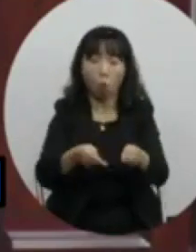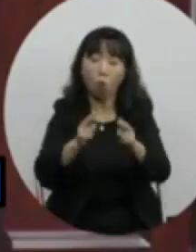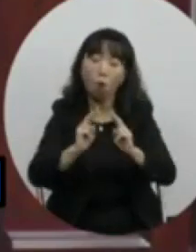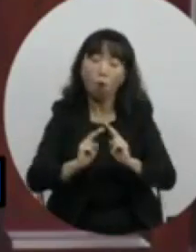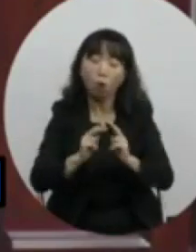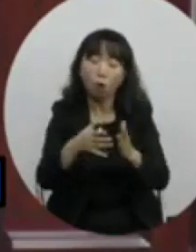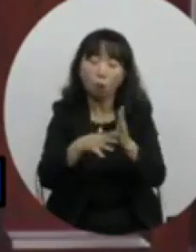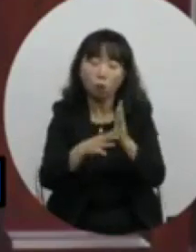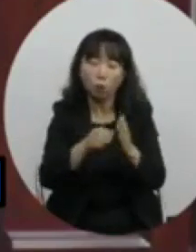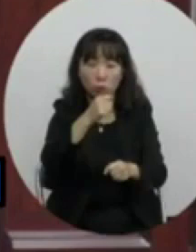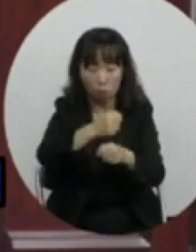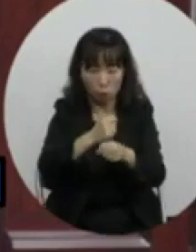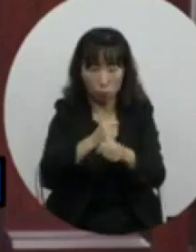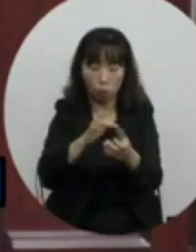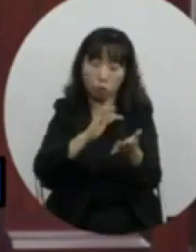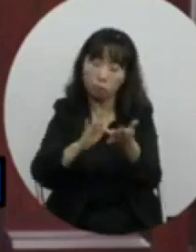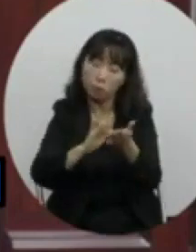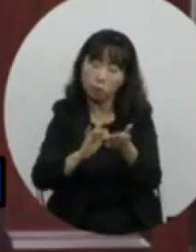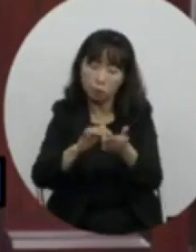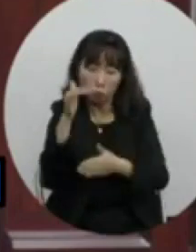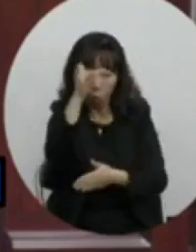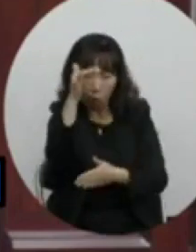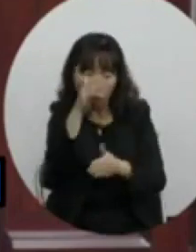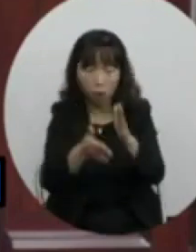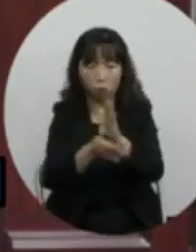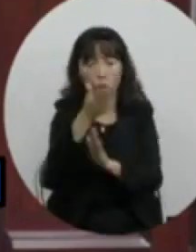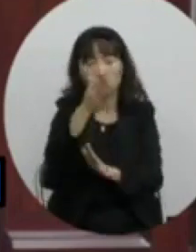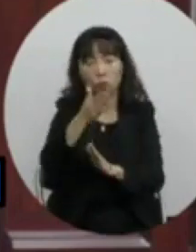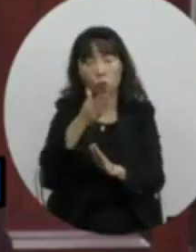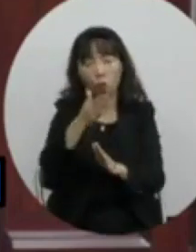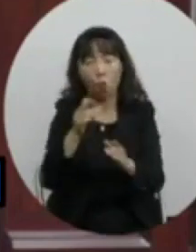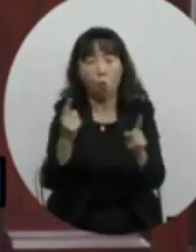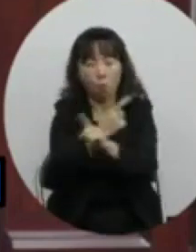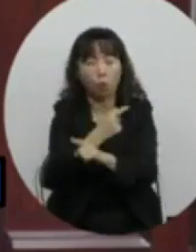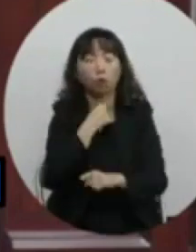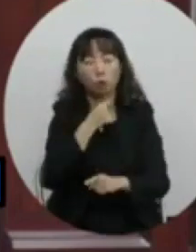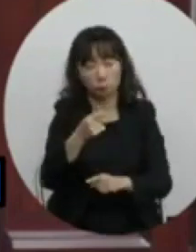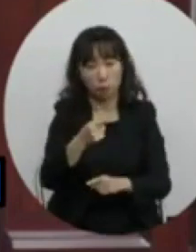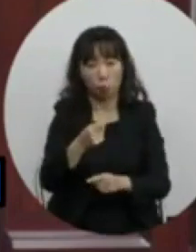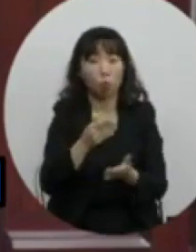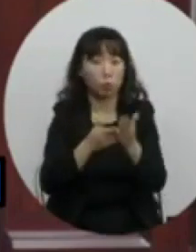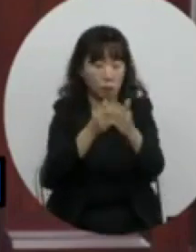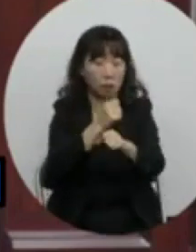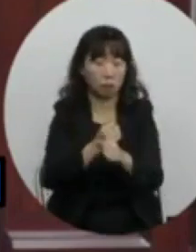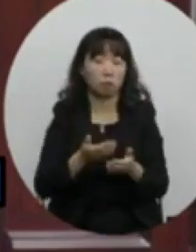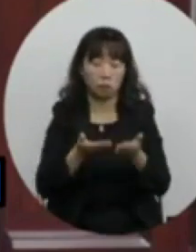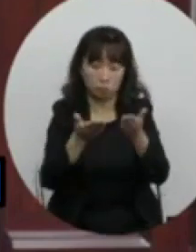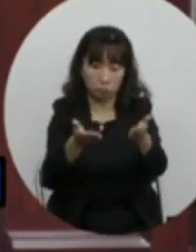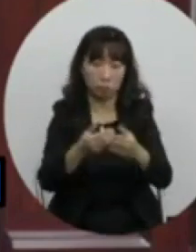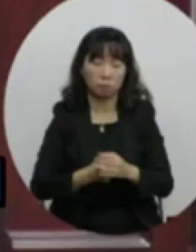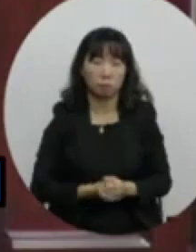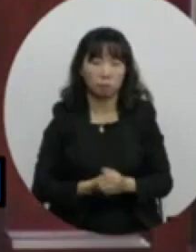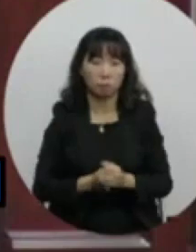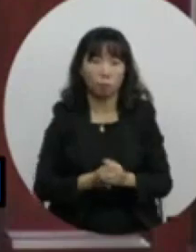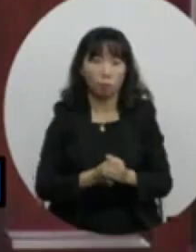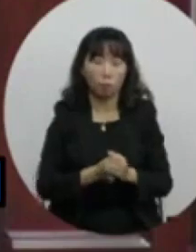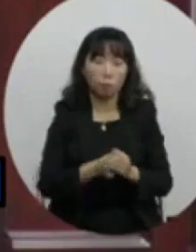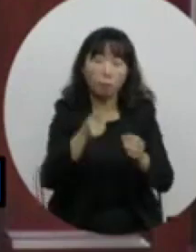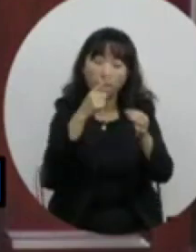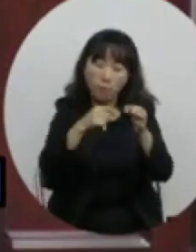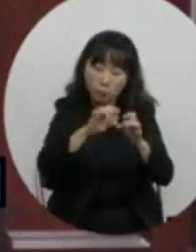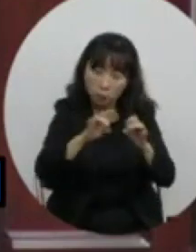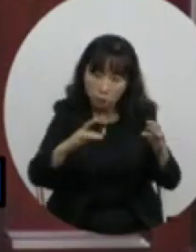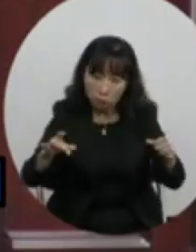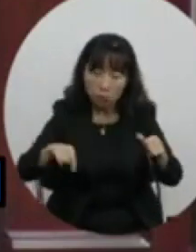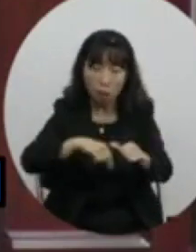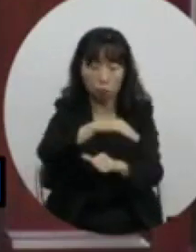개발하여 스마트 관광도시로 거듭나겠다고 했습니다. 구체적으로는 신륵사와 금은보의 강변을